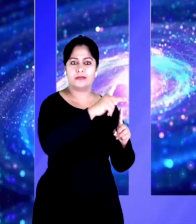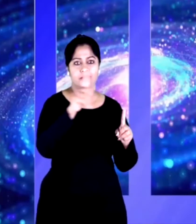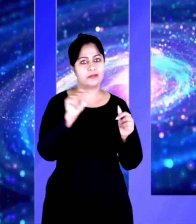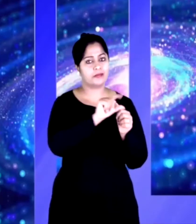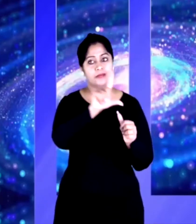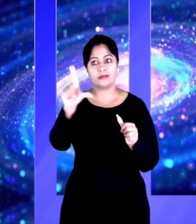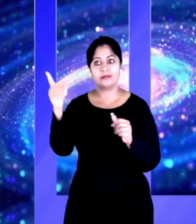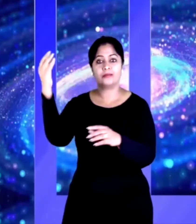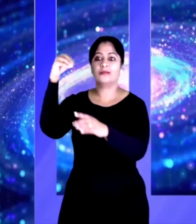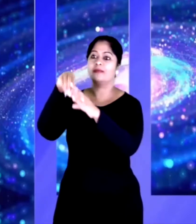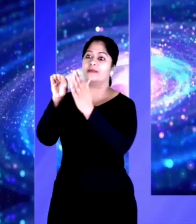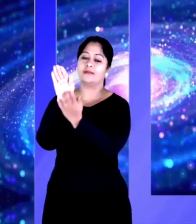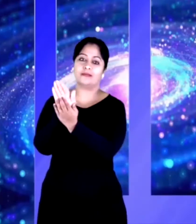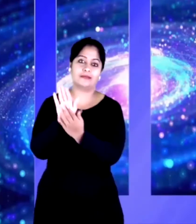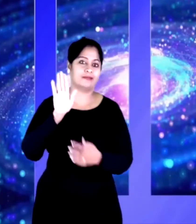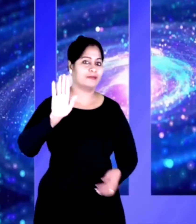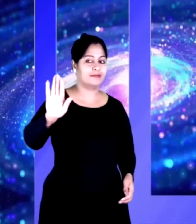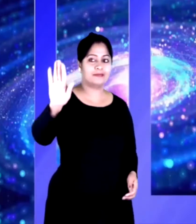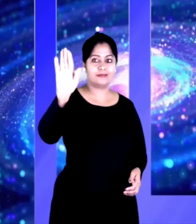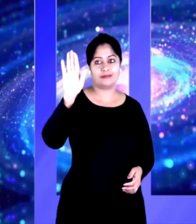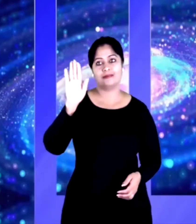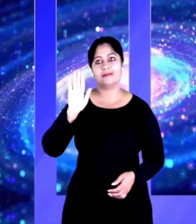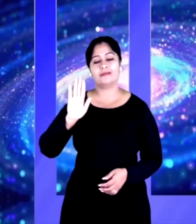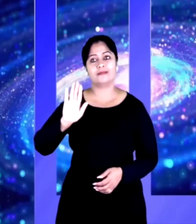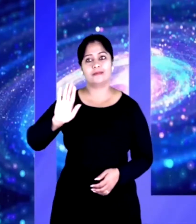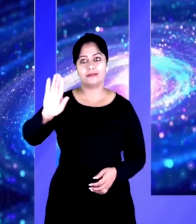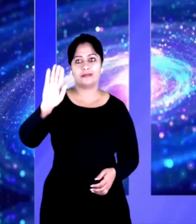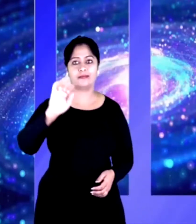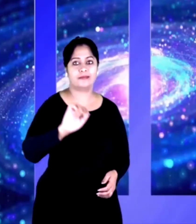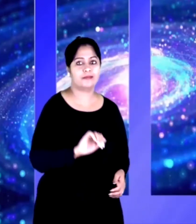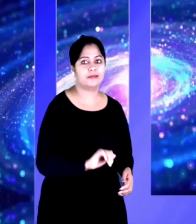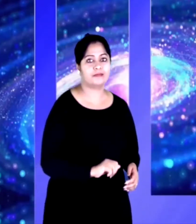நாமா திலாமுந்து